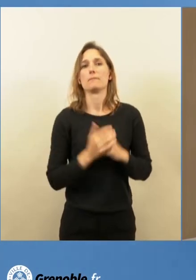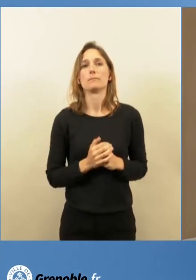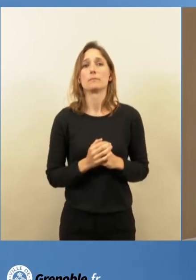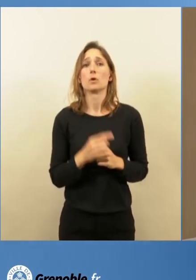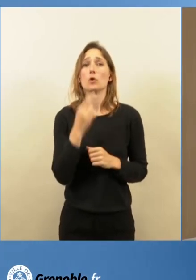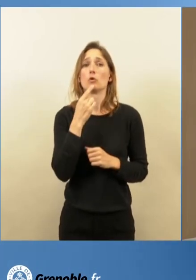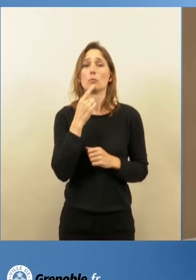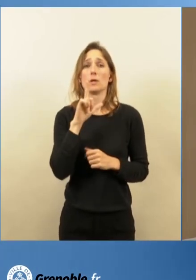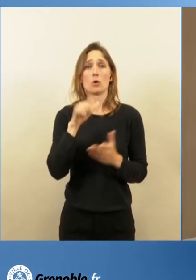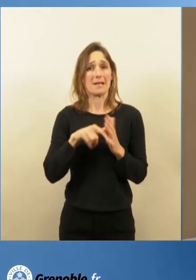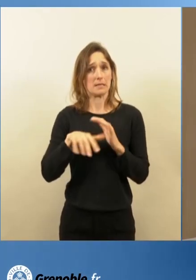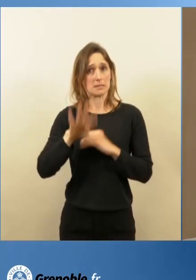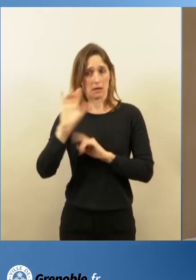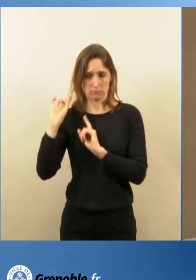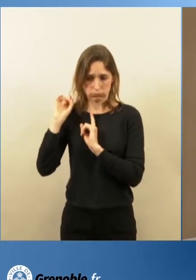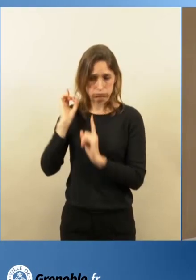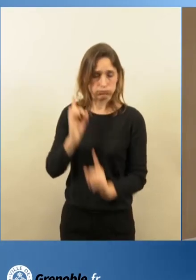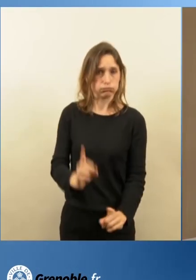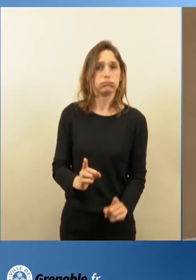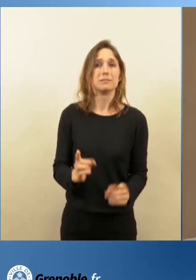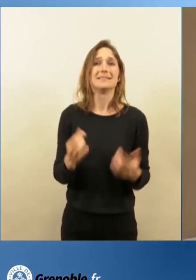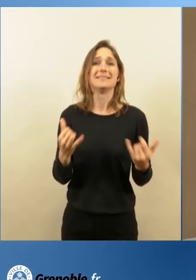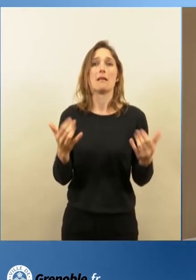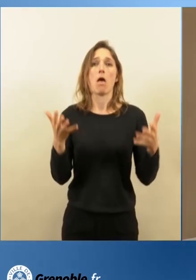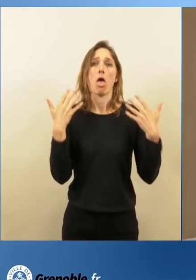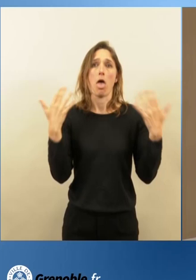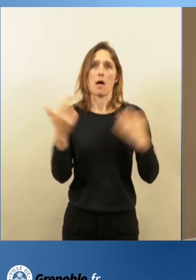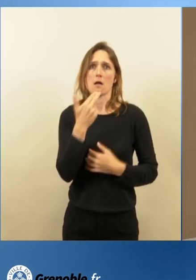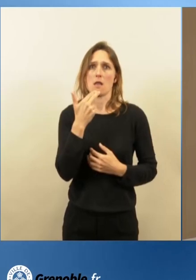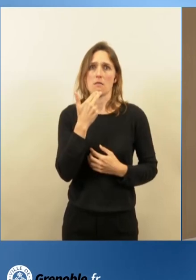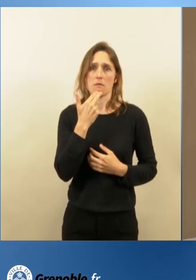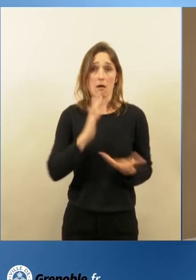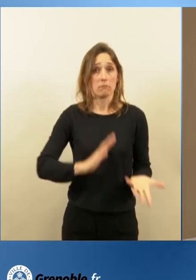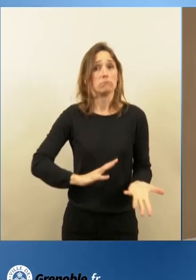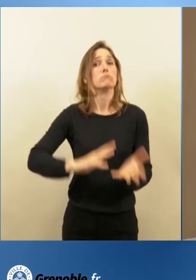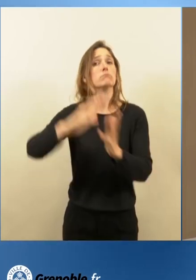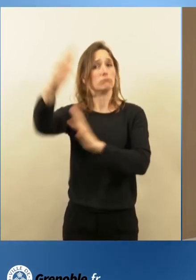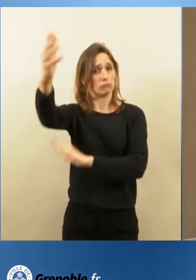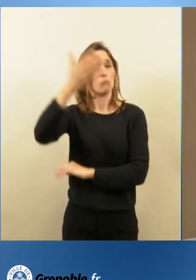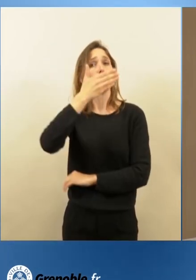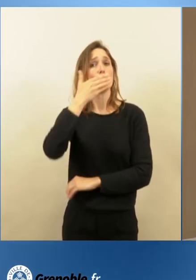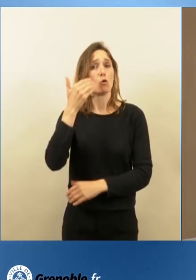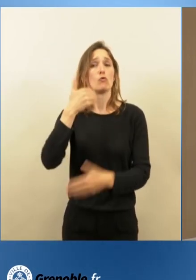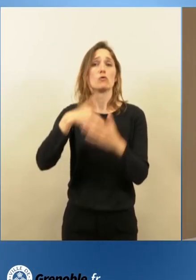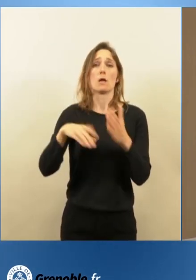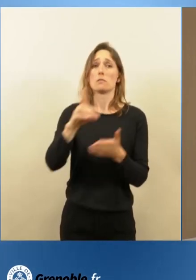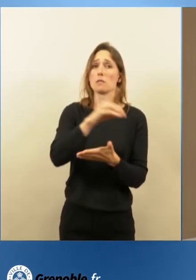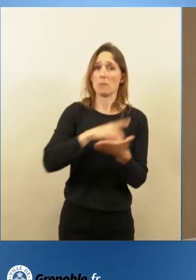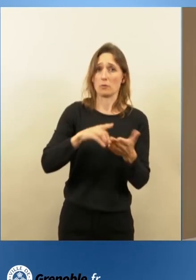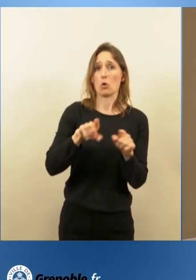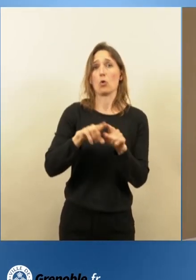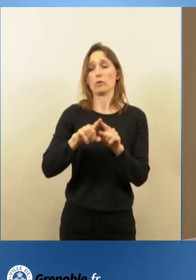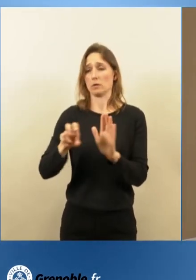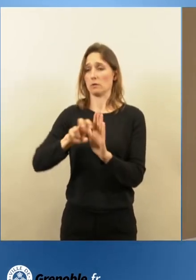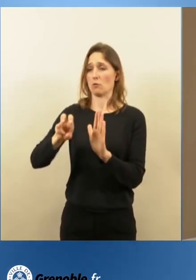2005 la qualité de l'air donc c'est considérablement donc amélioré dans le département et dans notre bassin